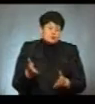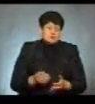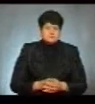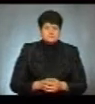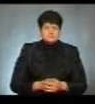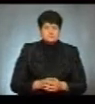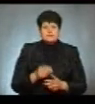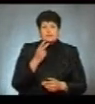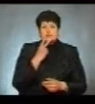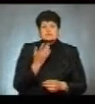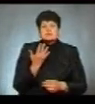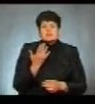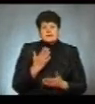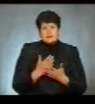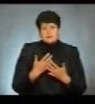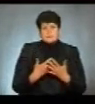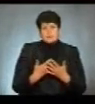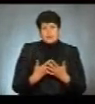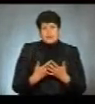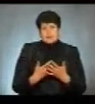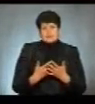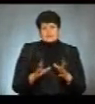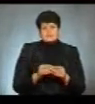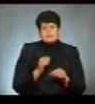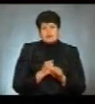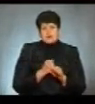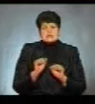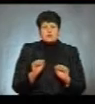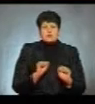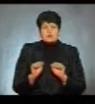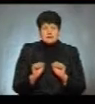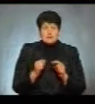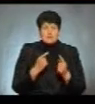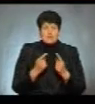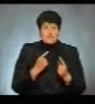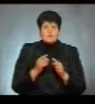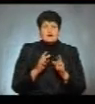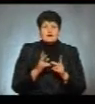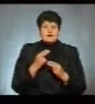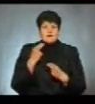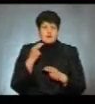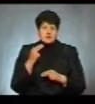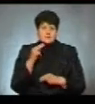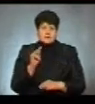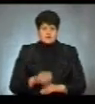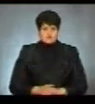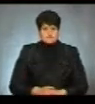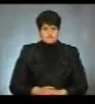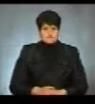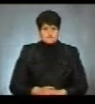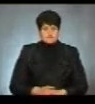давайте подивимося, скільки є моделей з співпраці з управителями і проговоримо, яка найкраща, найефективніша.